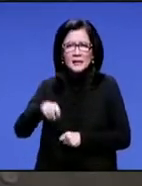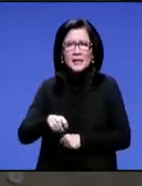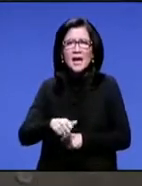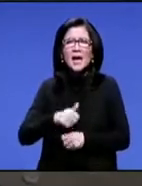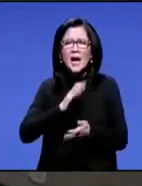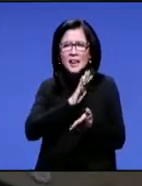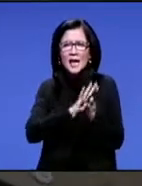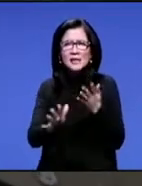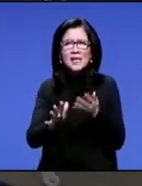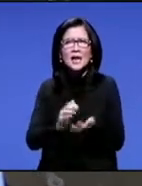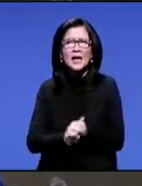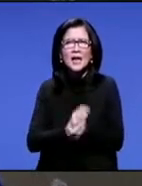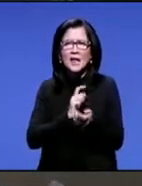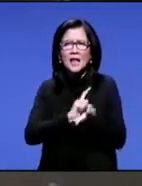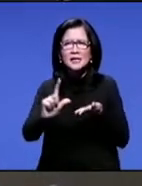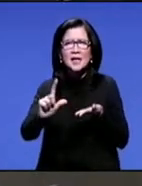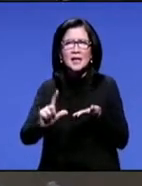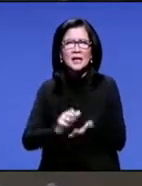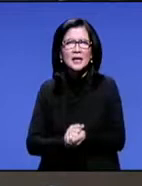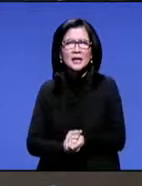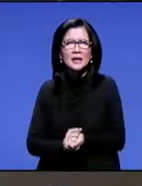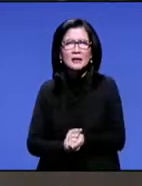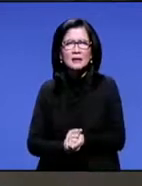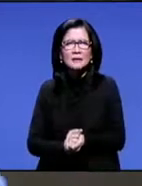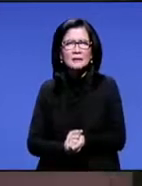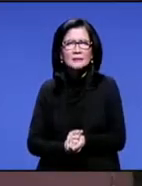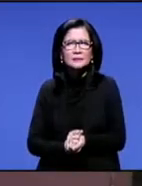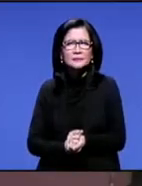Kan yang ini kan kasus kebohongan saya, jadi jangan orang lain lagi bohong.